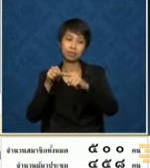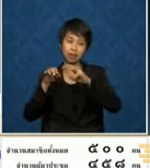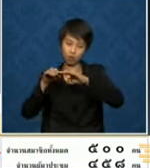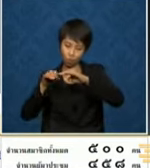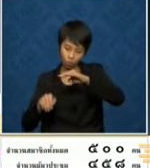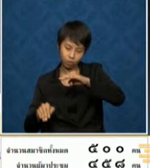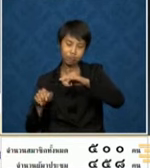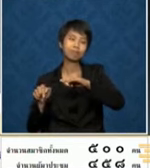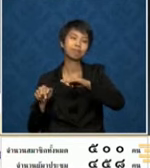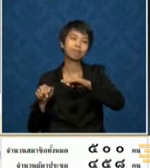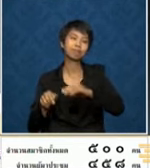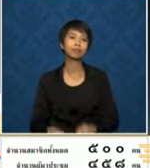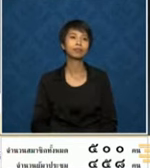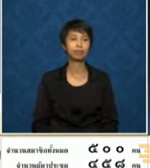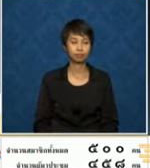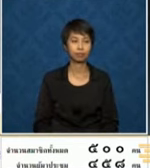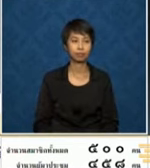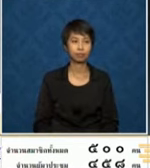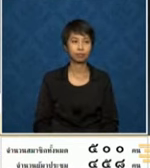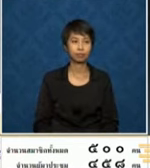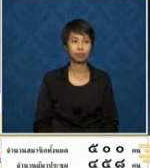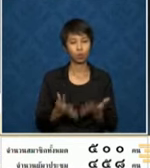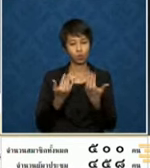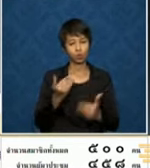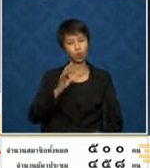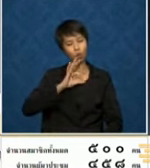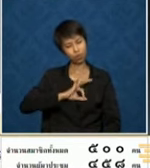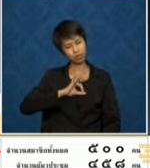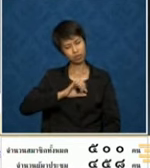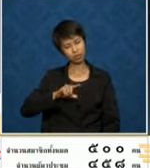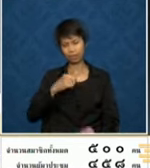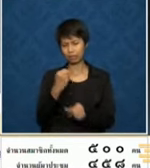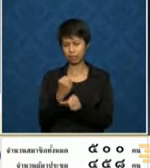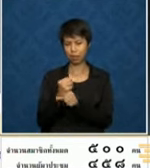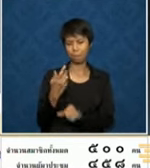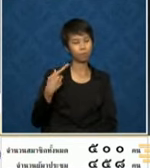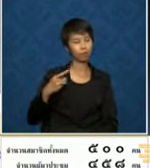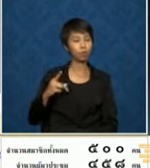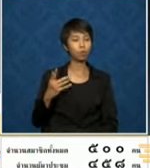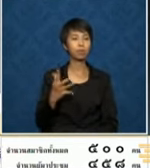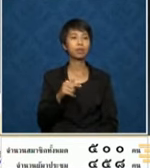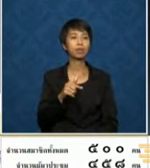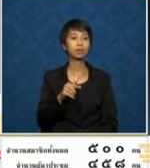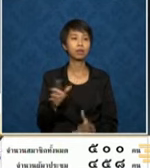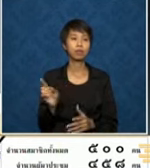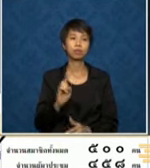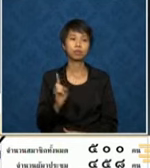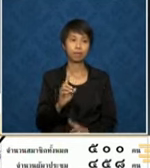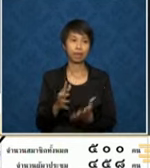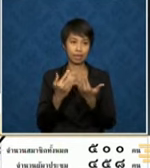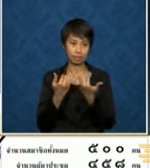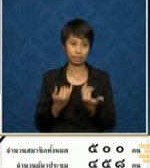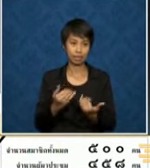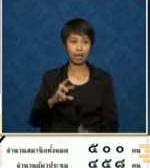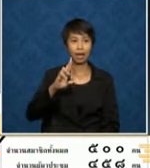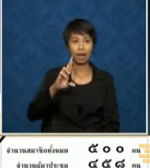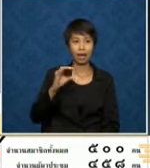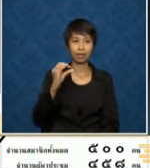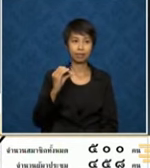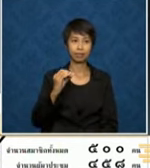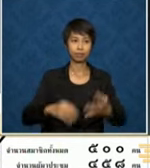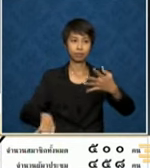ลงมาเยอะมากนะคะและที่รู้สึกว่าเป็นความสูญเปล่ามากที่สุดก็คือ อาเซบค่ะเรายังจำกันได้ว่าช่วงอาเซบ